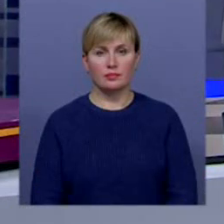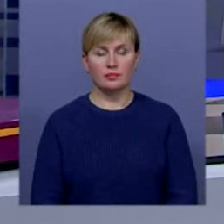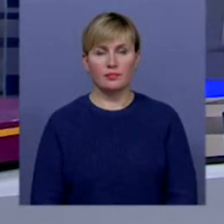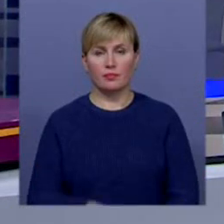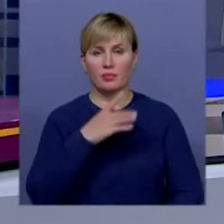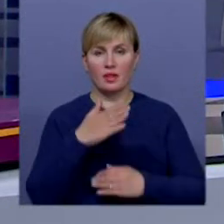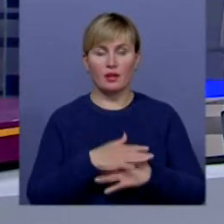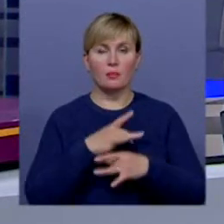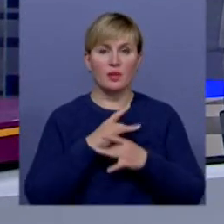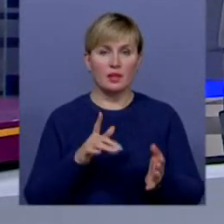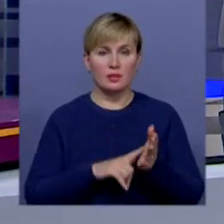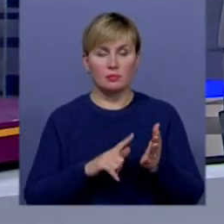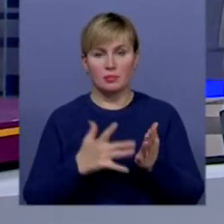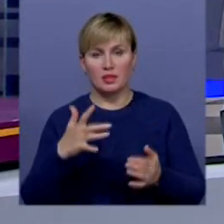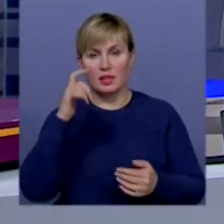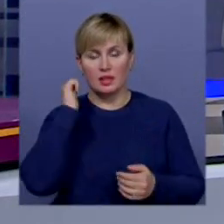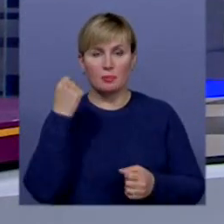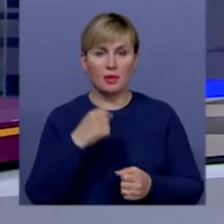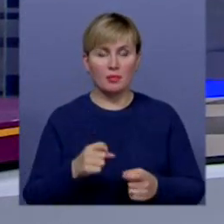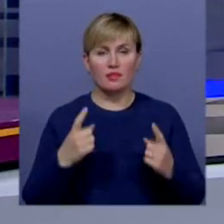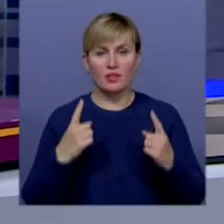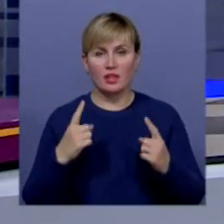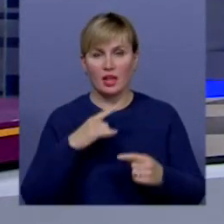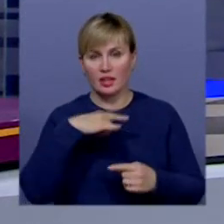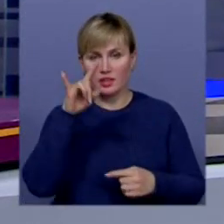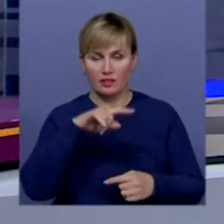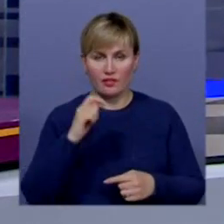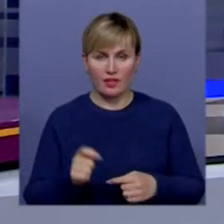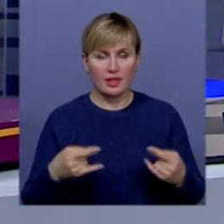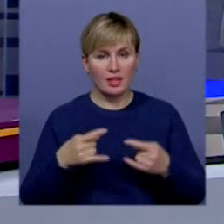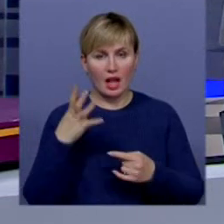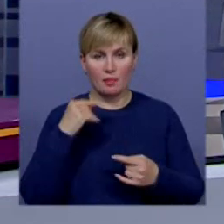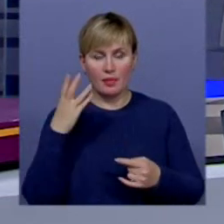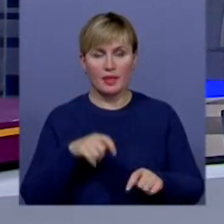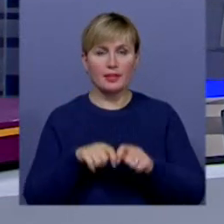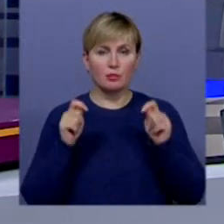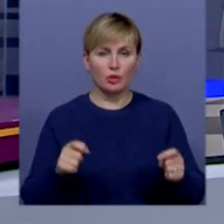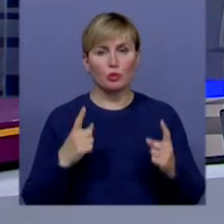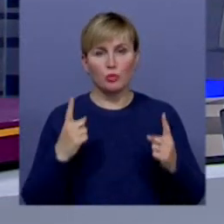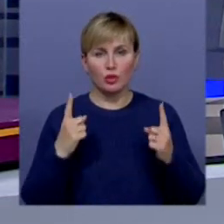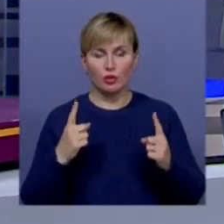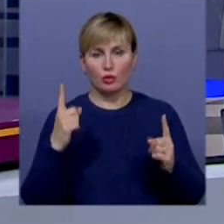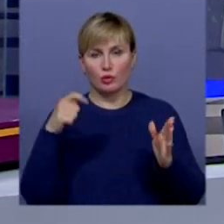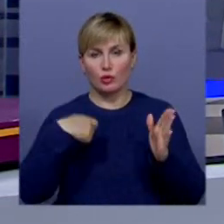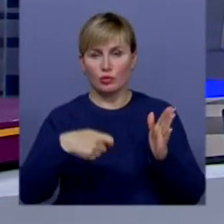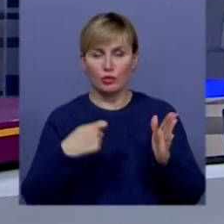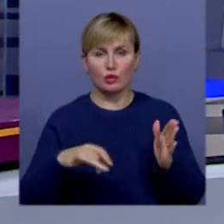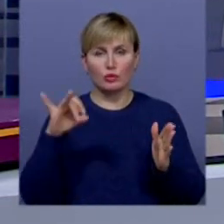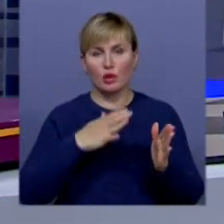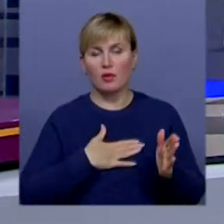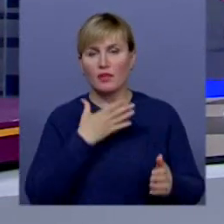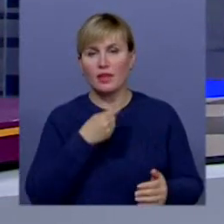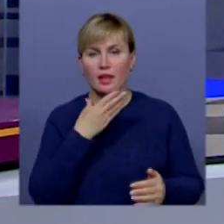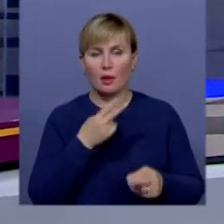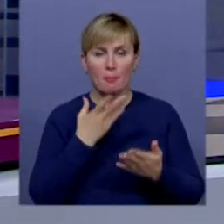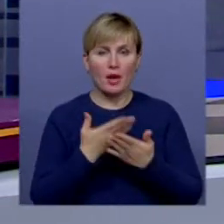В преддверии празднования 75-летия Победы в Великой Отечественной войне телеканал «Алматы» запускает юбилейную рубрику «История моего деда».